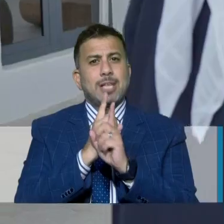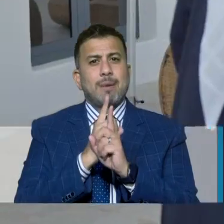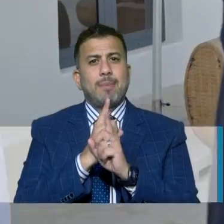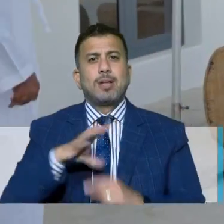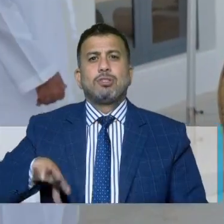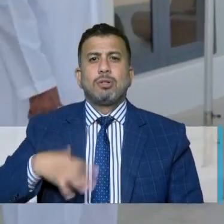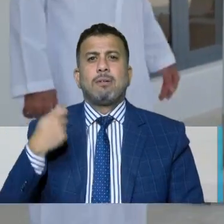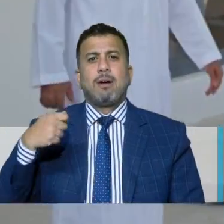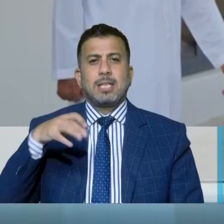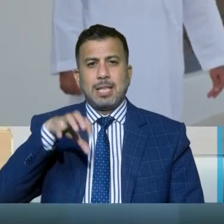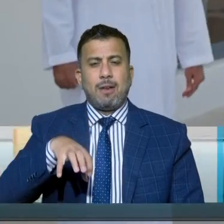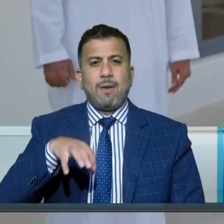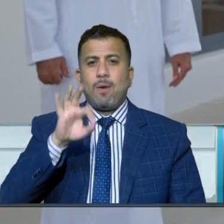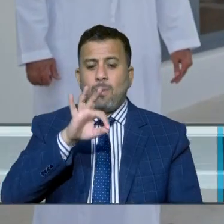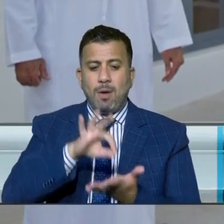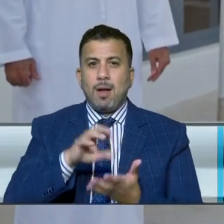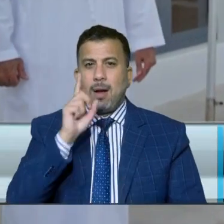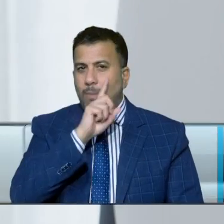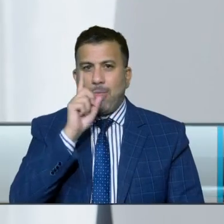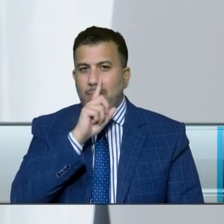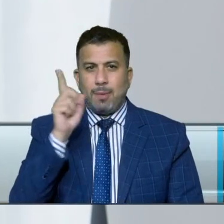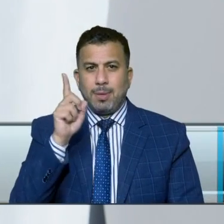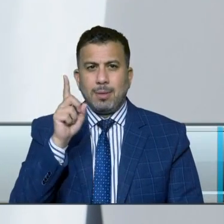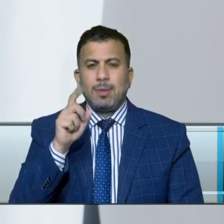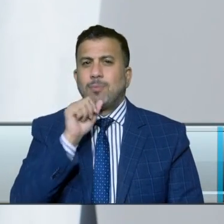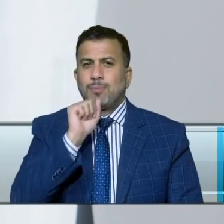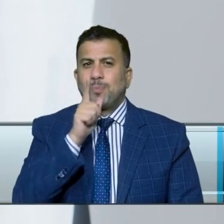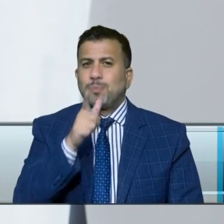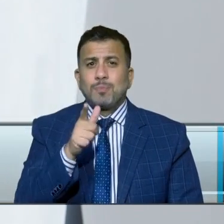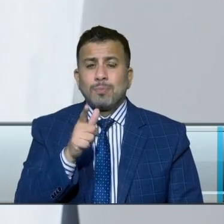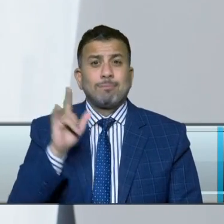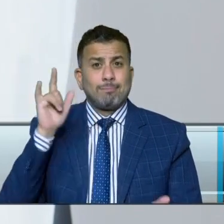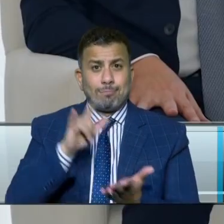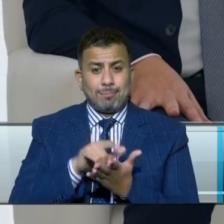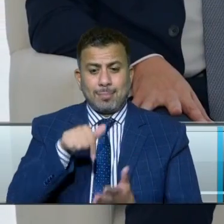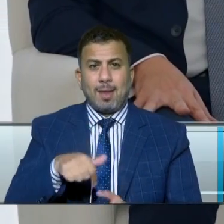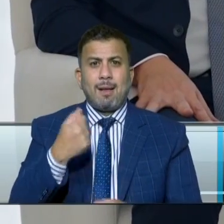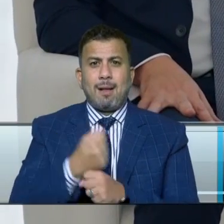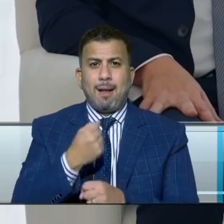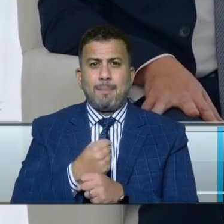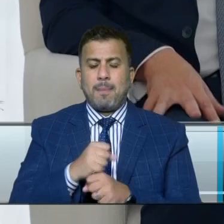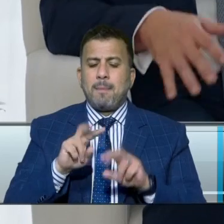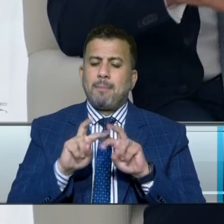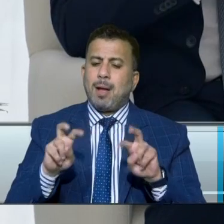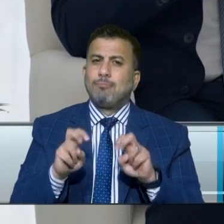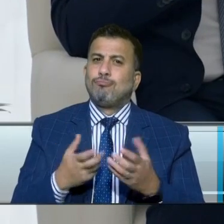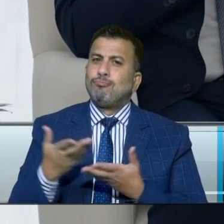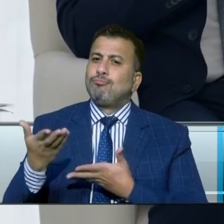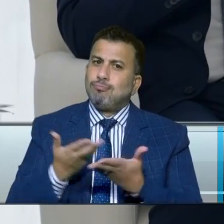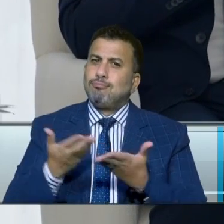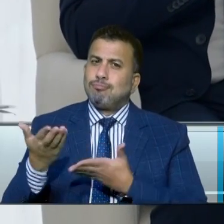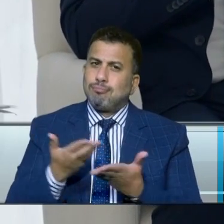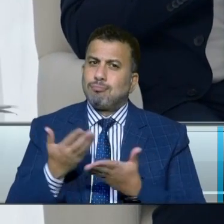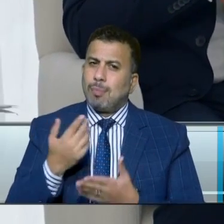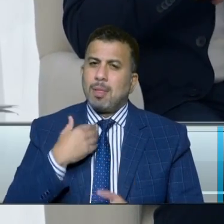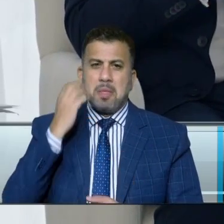ذلك خلال استقبال صاحب السمو رئيس الدوله في ابو ظبي الرئيس القبرصي الذي يقوم بزياره عمل الى الدوله وبحث